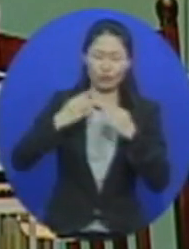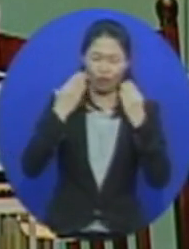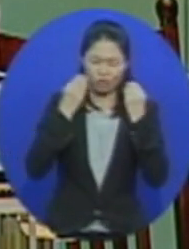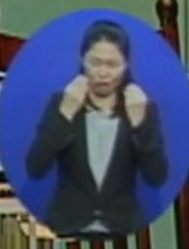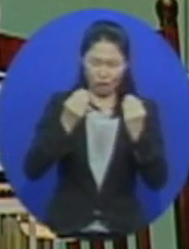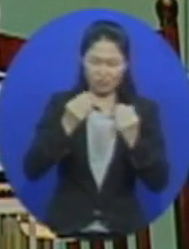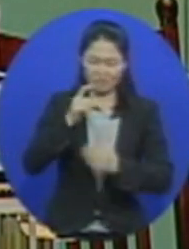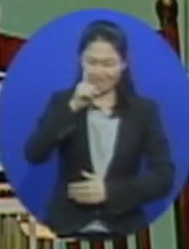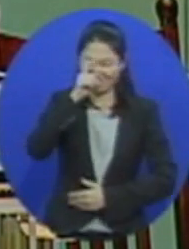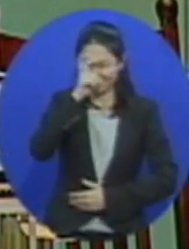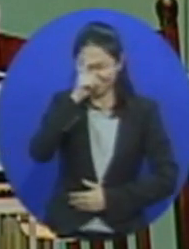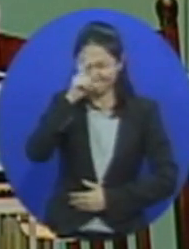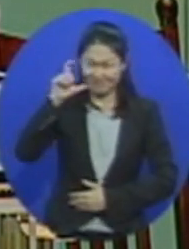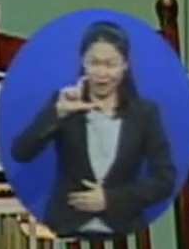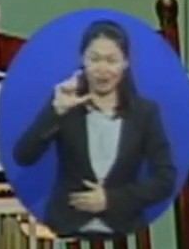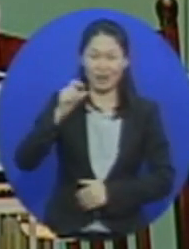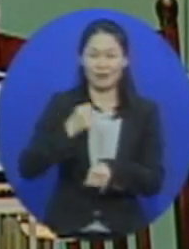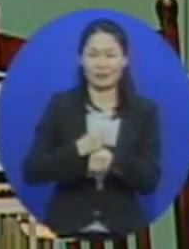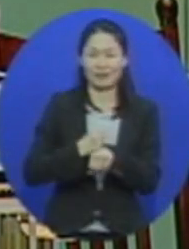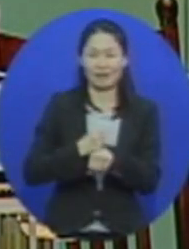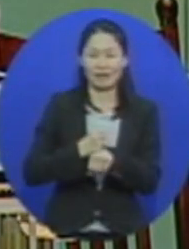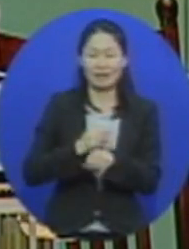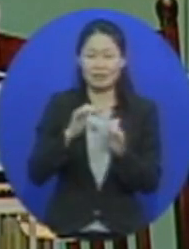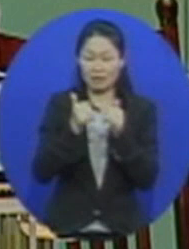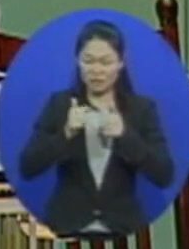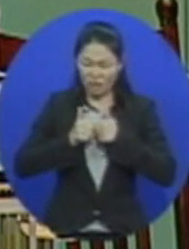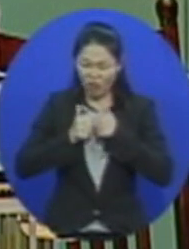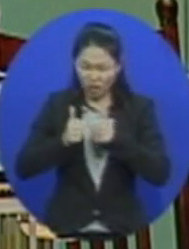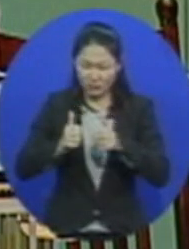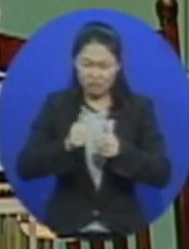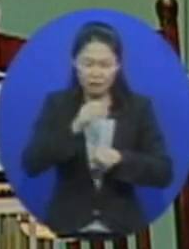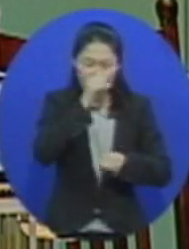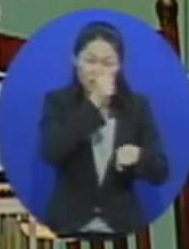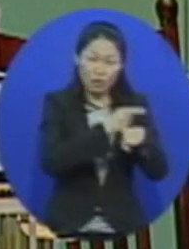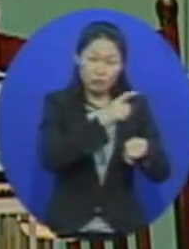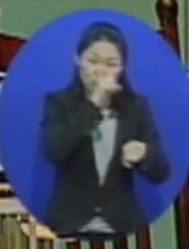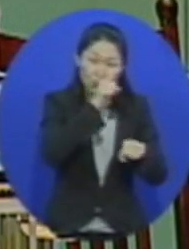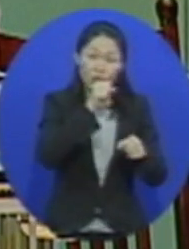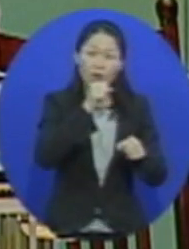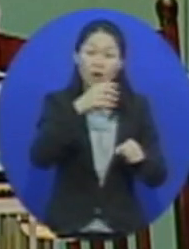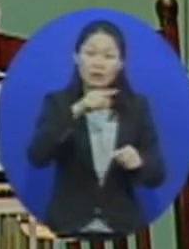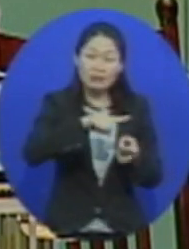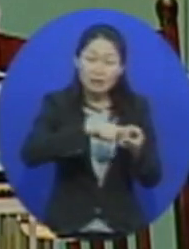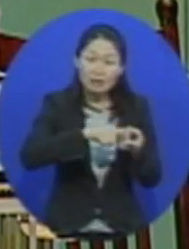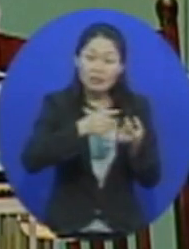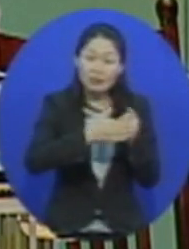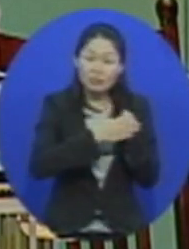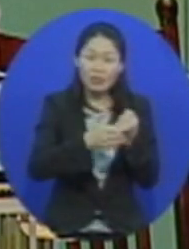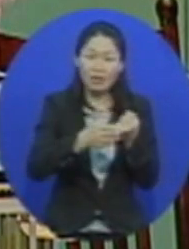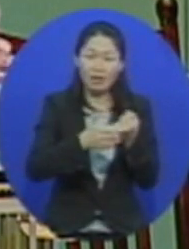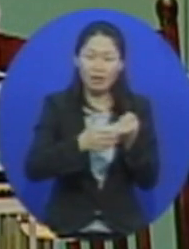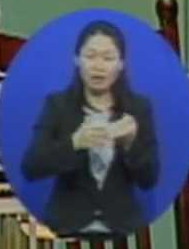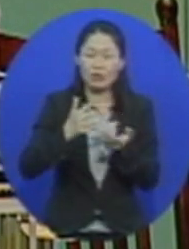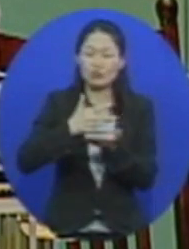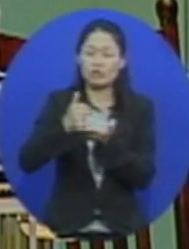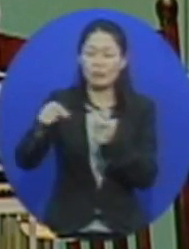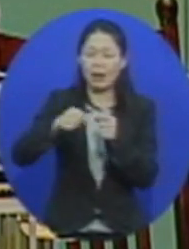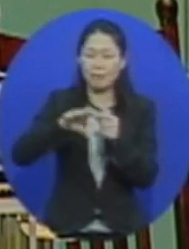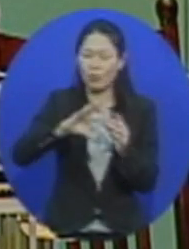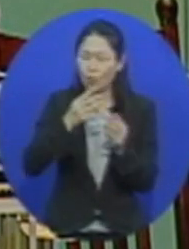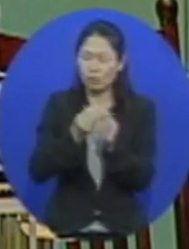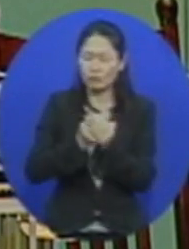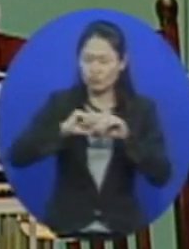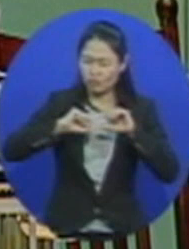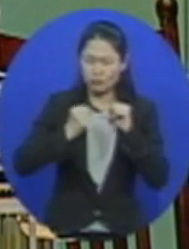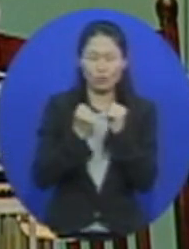왕고 합니다 사람이 성실하고 성품이 좋은 것 가지고 주님 앞에 온전히 순종하게 되지